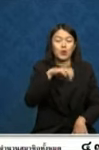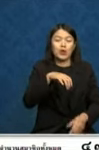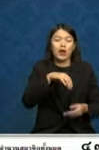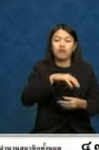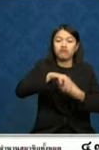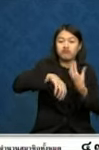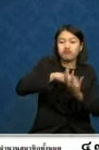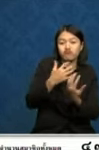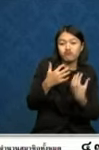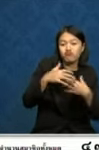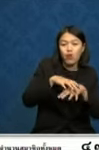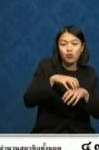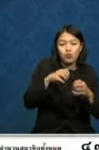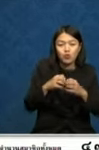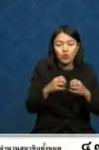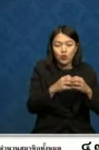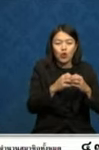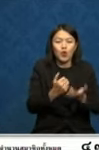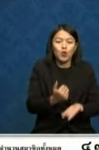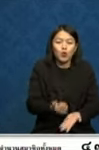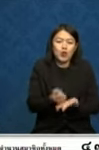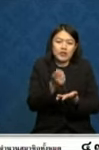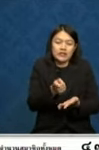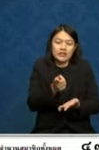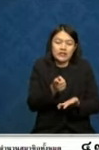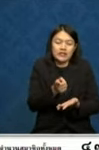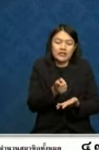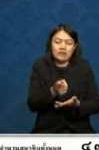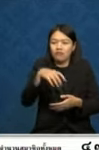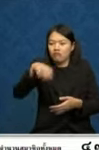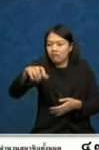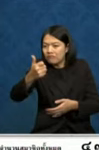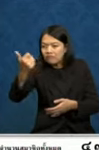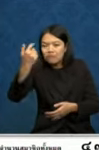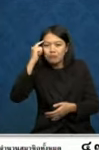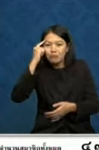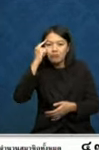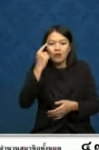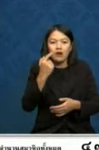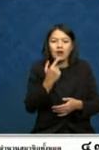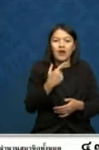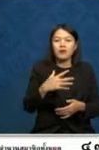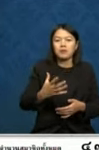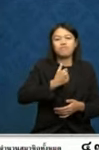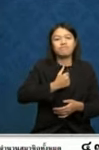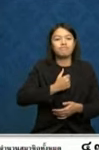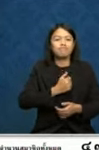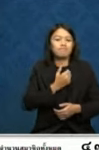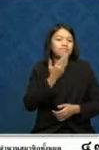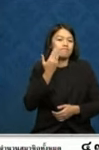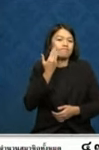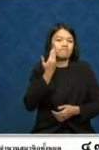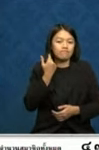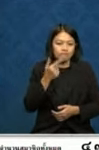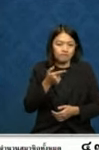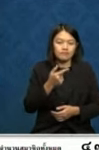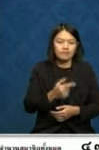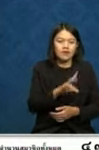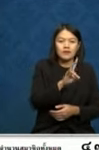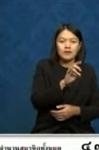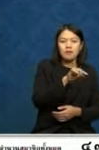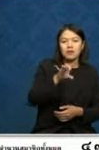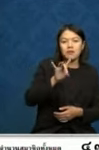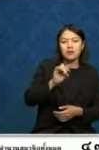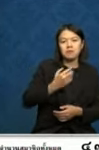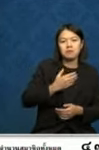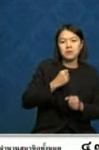าการคนที่ไปช่วยผู้ประสบภัยจริงๆเนี่ยคือหน่วยงานอื่นหรือเปล่าเราไม่รู้แต่สอนชนก็เคลมแล้วเรียบร้อยถึง 70-80% ของผล